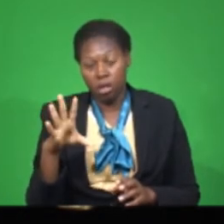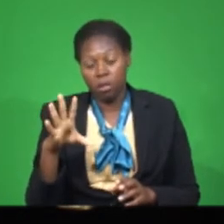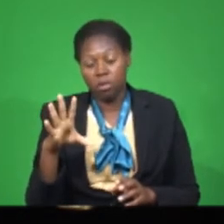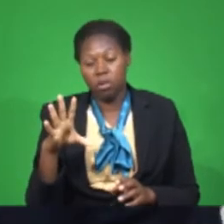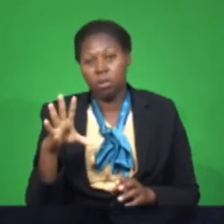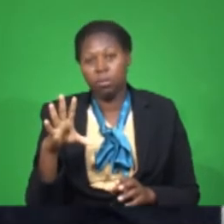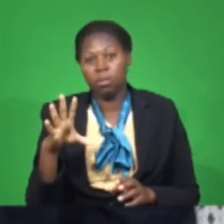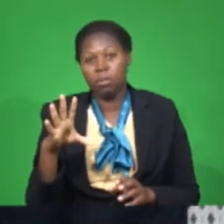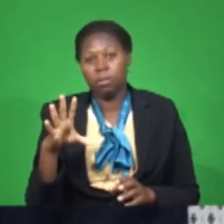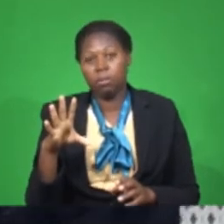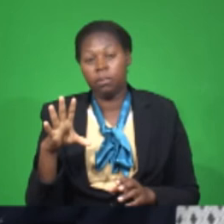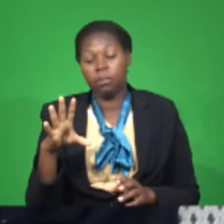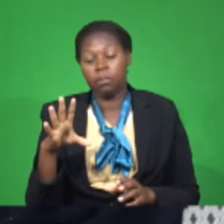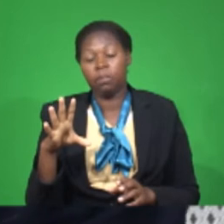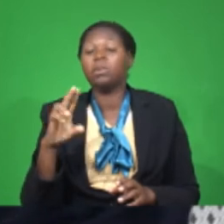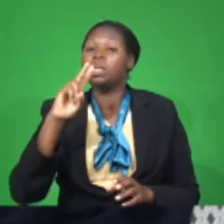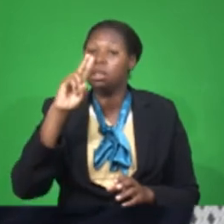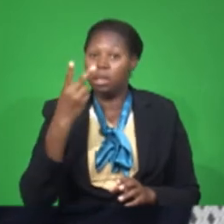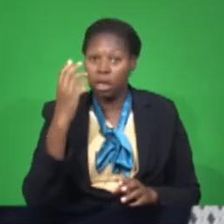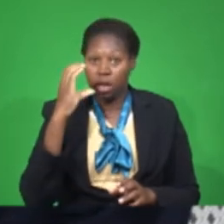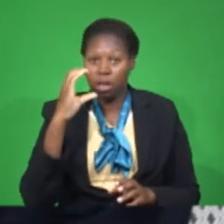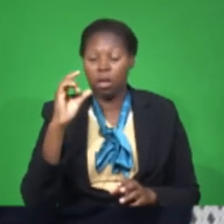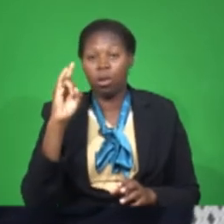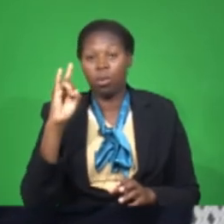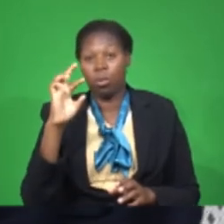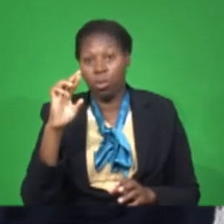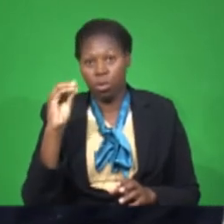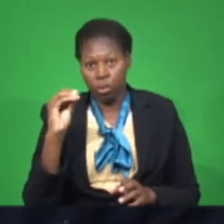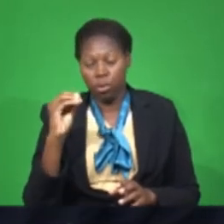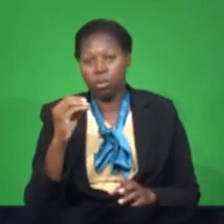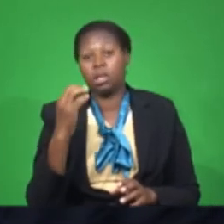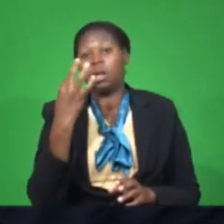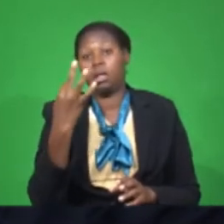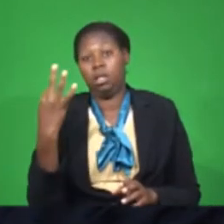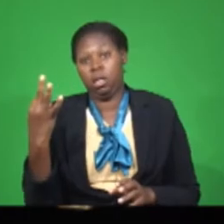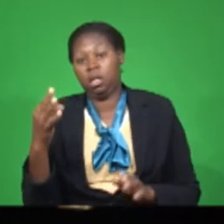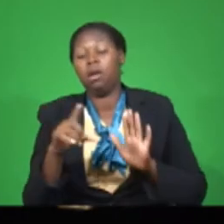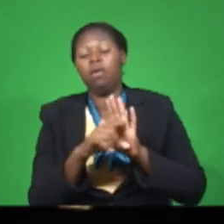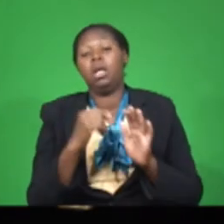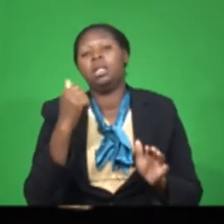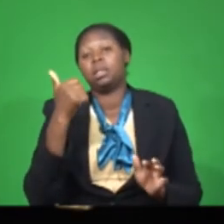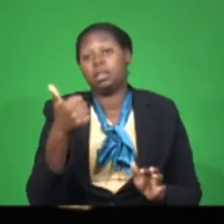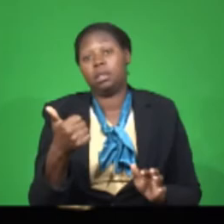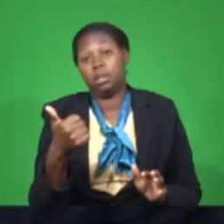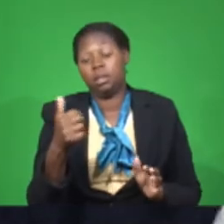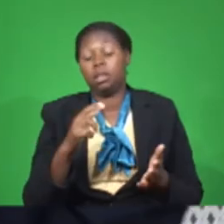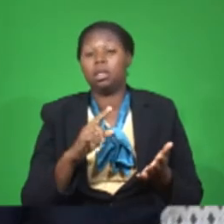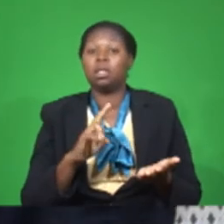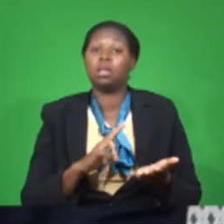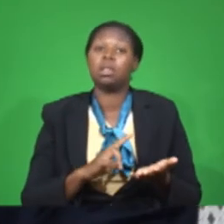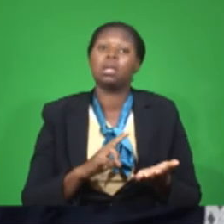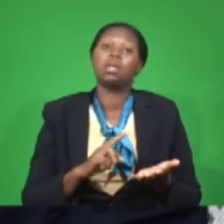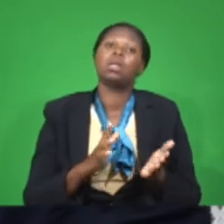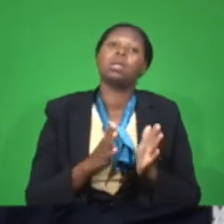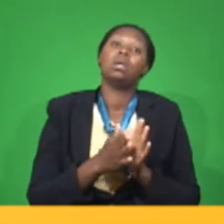na Manasa. Ii 2 Chronicles chapter 33. Mati verse 6 ne verse 12 na 13. Verse ya